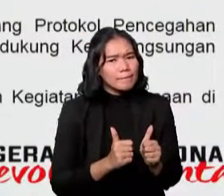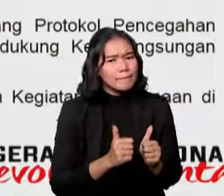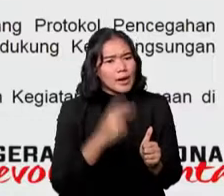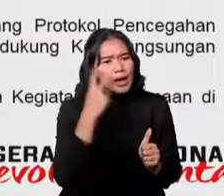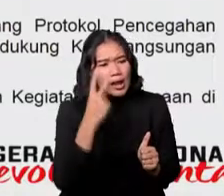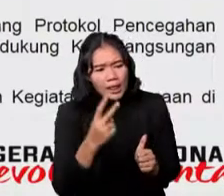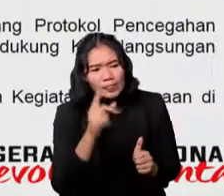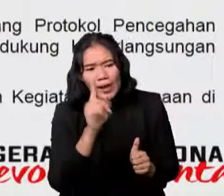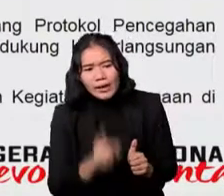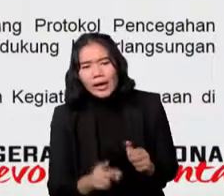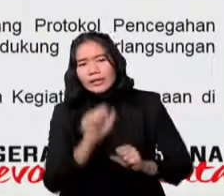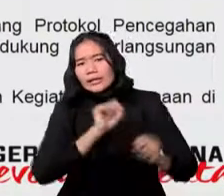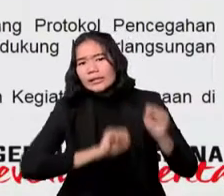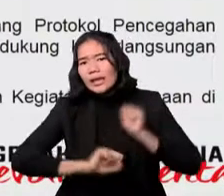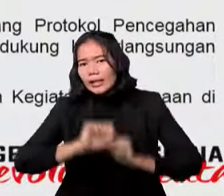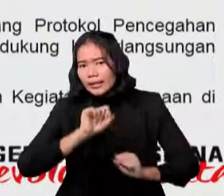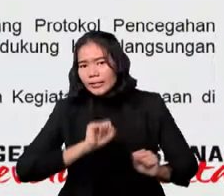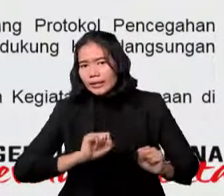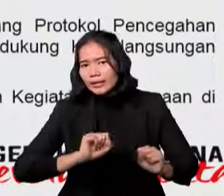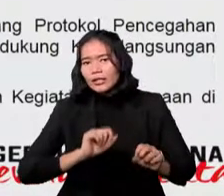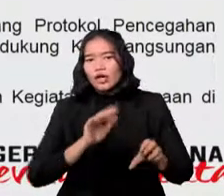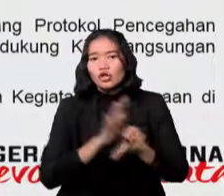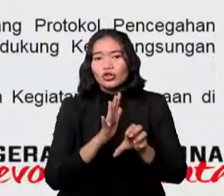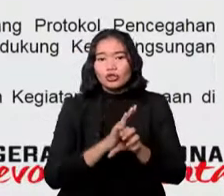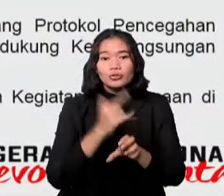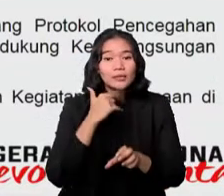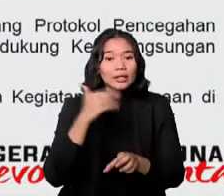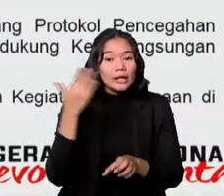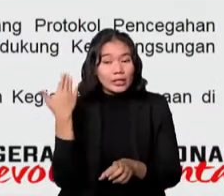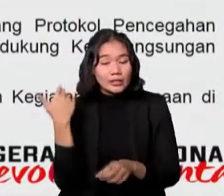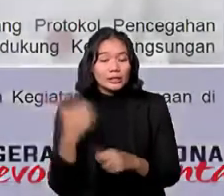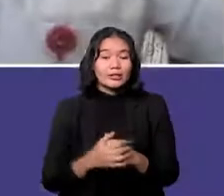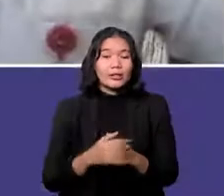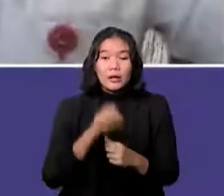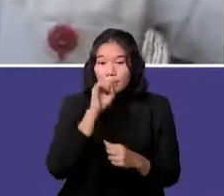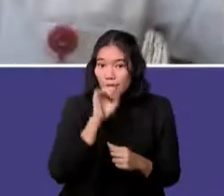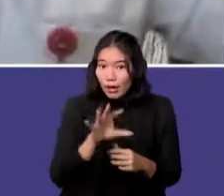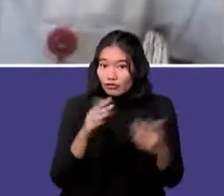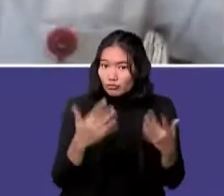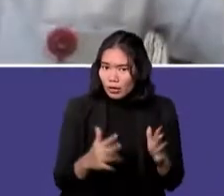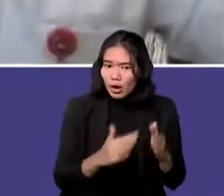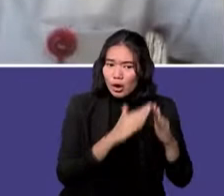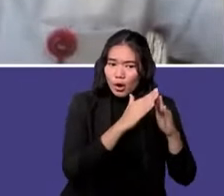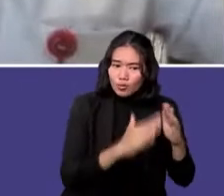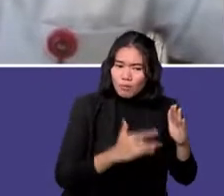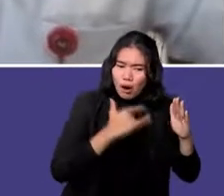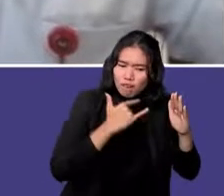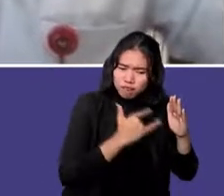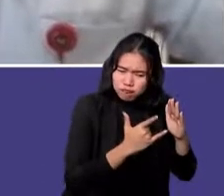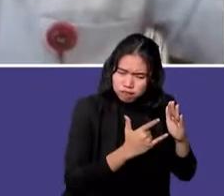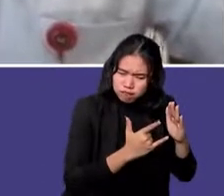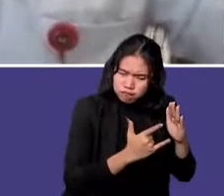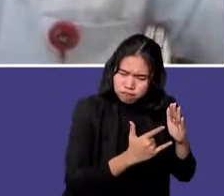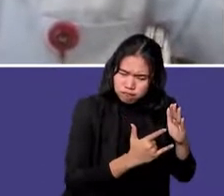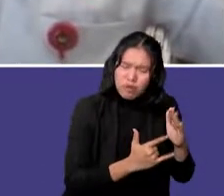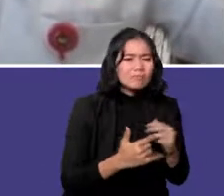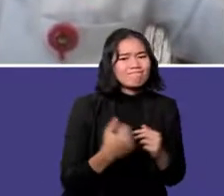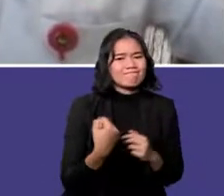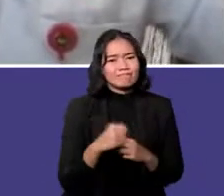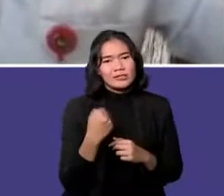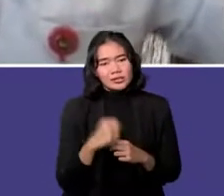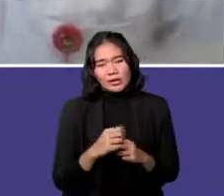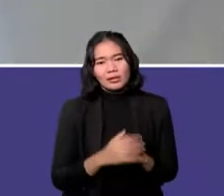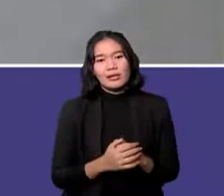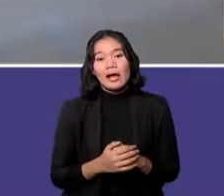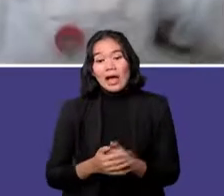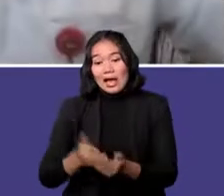terhadap kegiatan-kegiatan yang akan kita lakukan. Seperti yang tadi kami sampaikan, tidak mungkin kita terus berdiam diri saja. Nah,